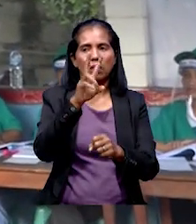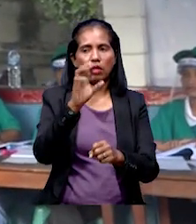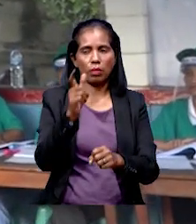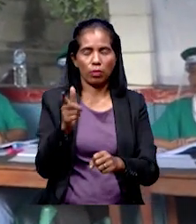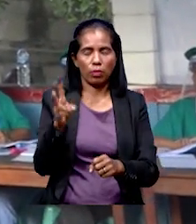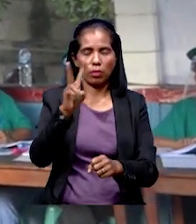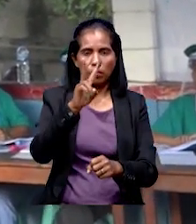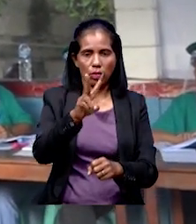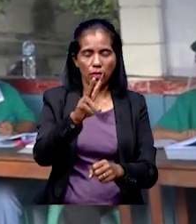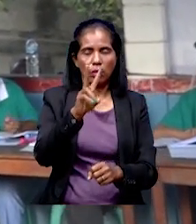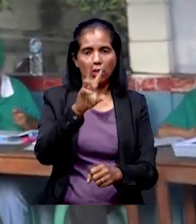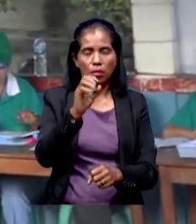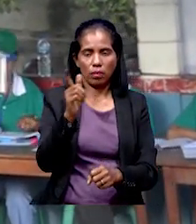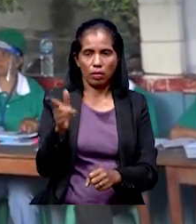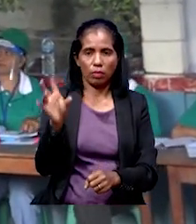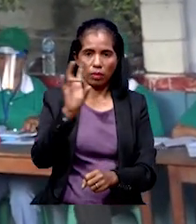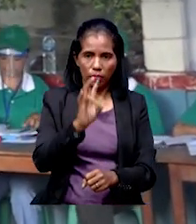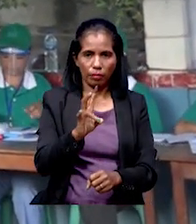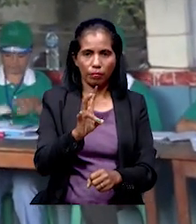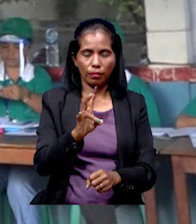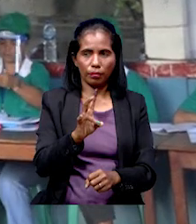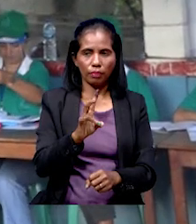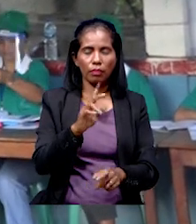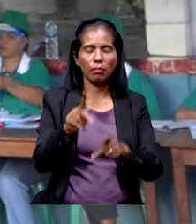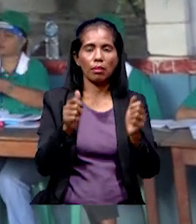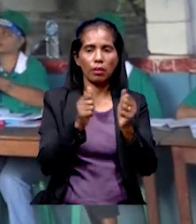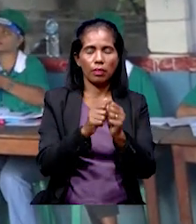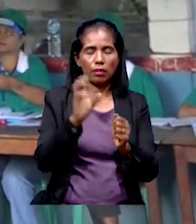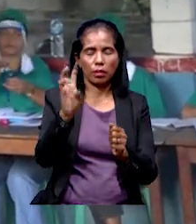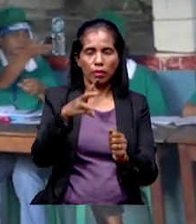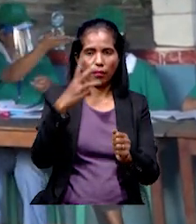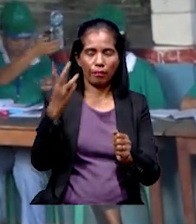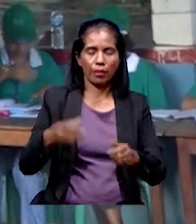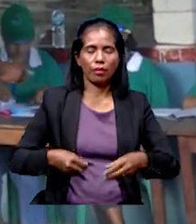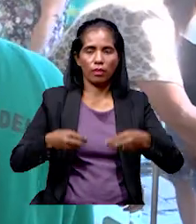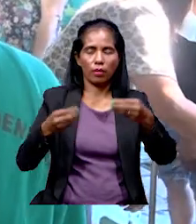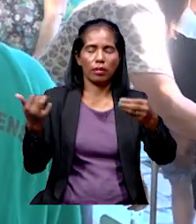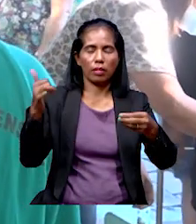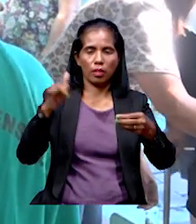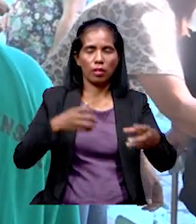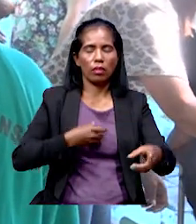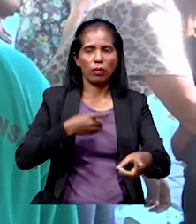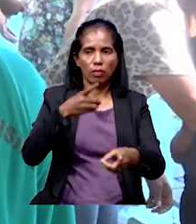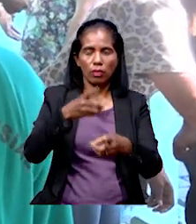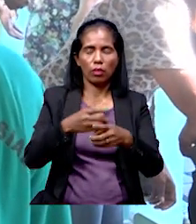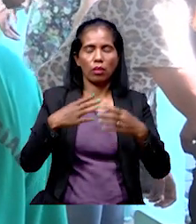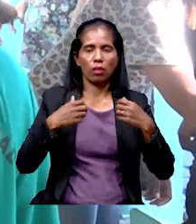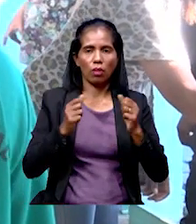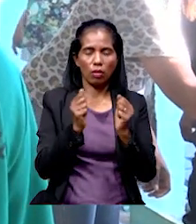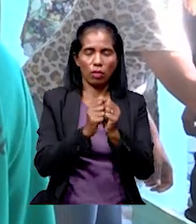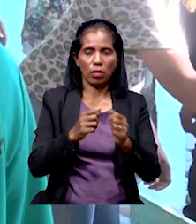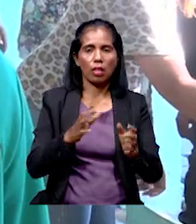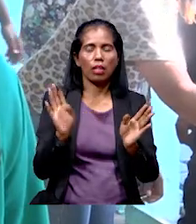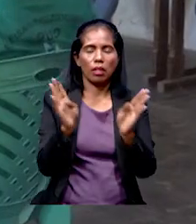ruanul resin rua to rihun rua ruanul resin hitu, na in sanlu resin neng nebe ezerse mos nio votu so esperanza bot atu bele sa